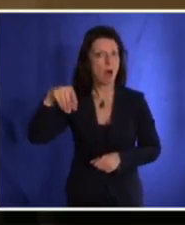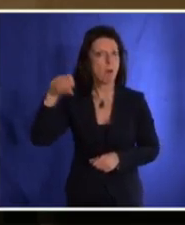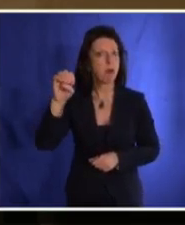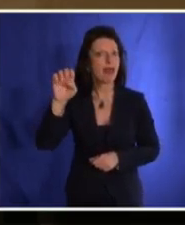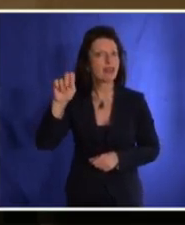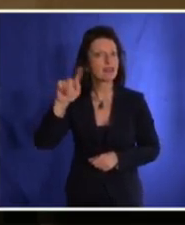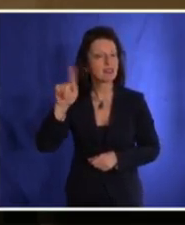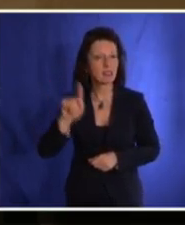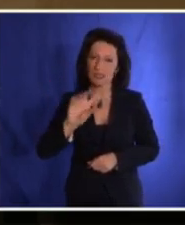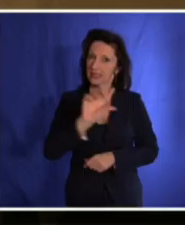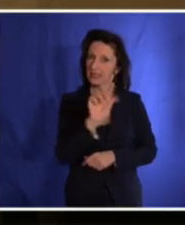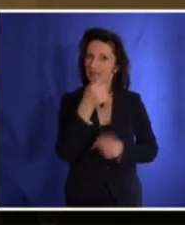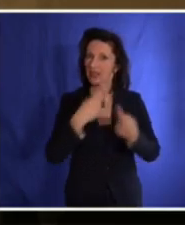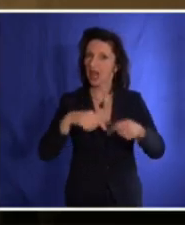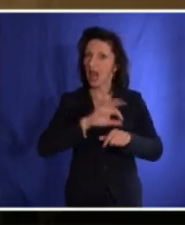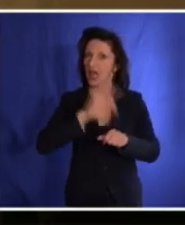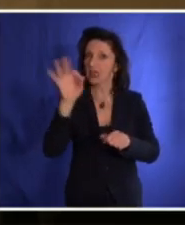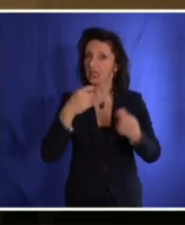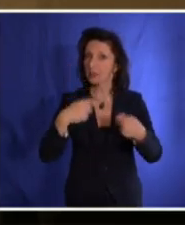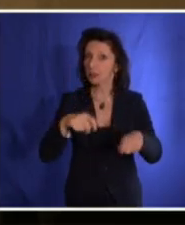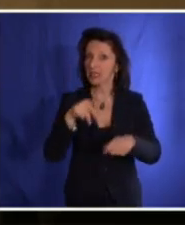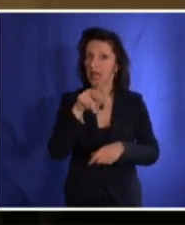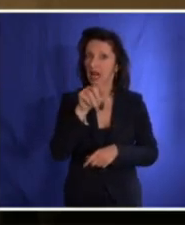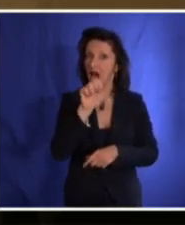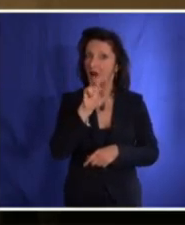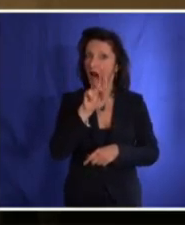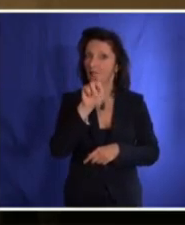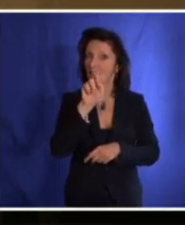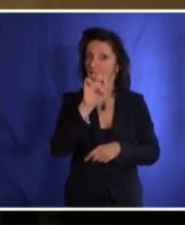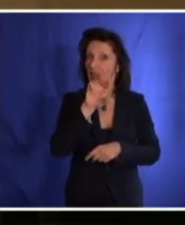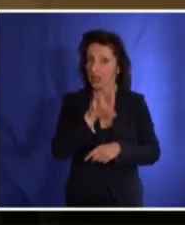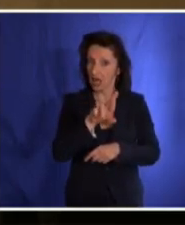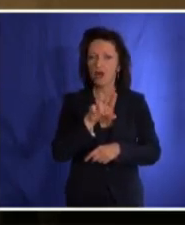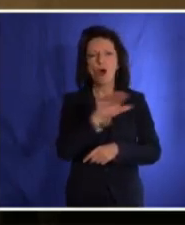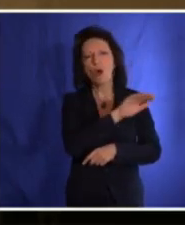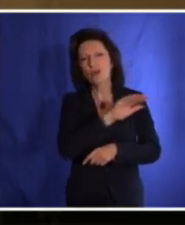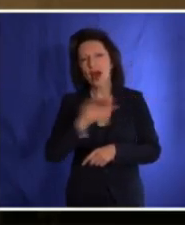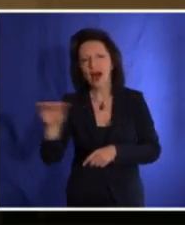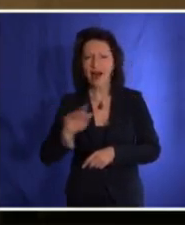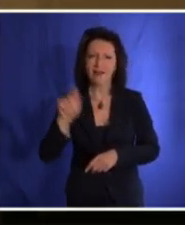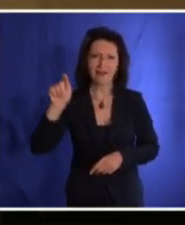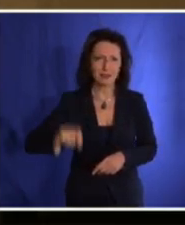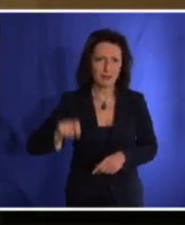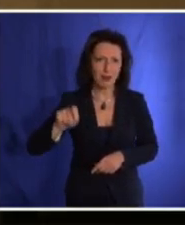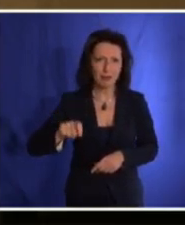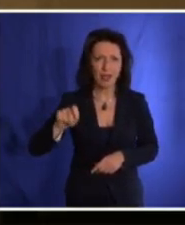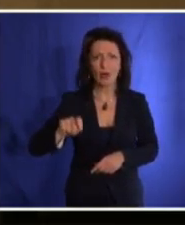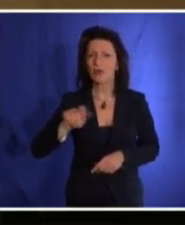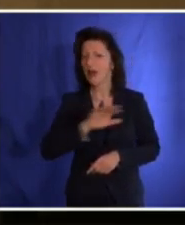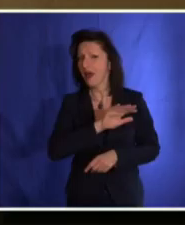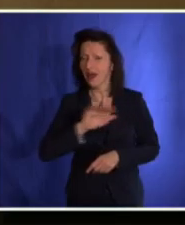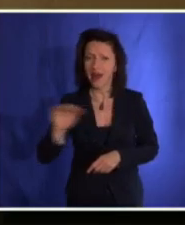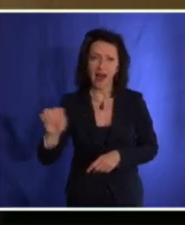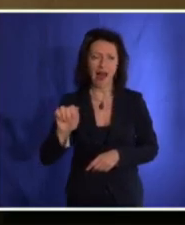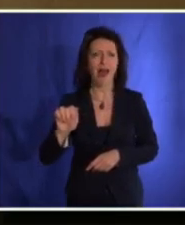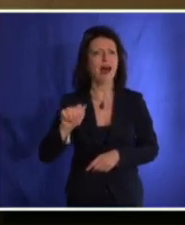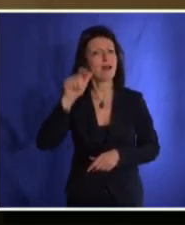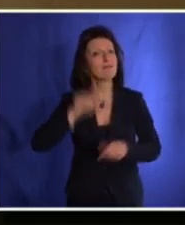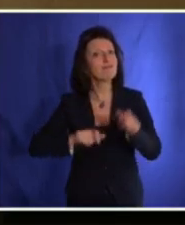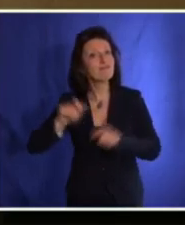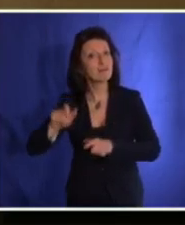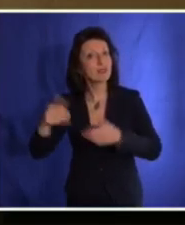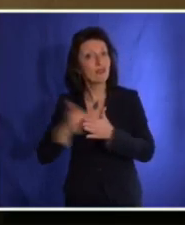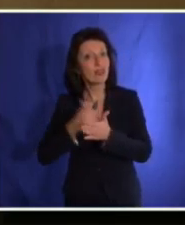unseren zweiten Landtagspräsidenten, Gerhard Karner, und stellvertretend für alle Mandatarinnen und Mandatare, für alle Abgeordneten,